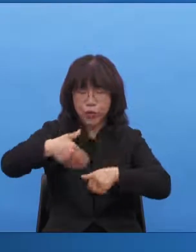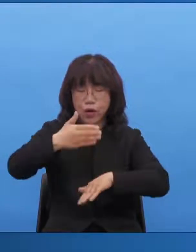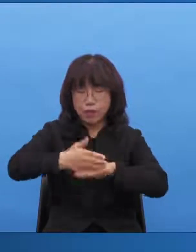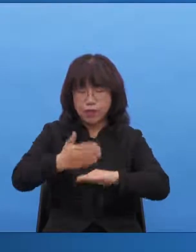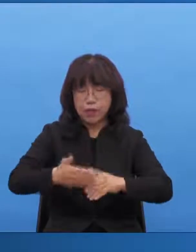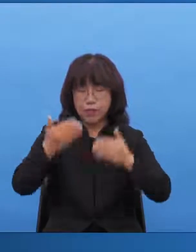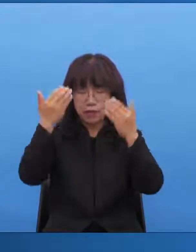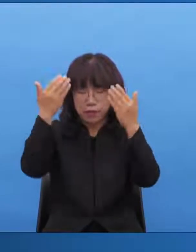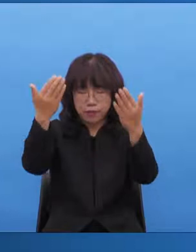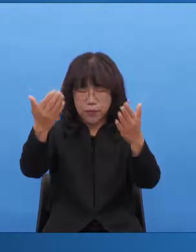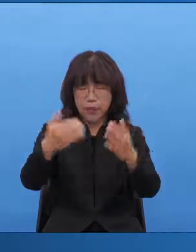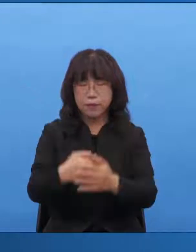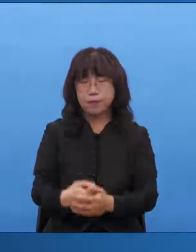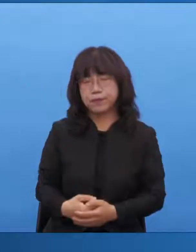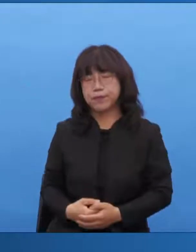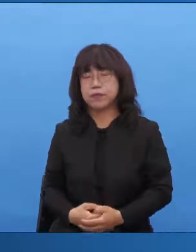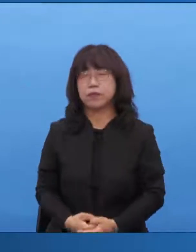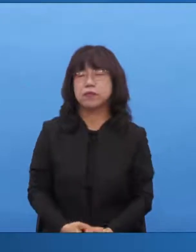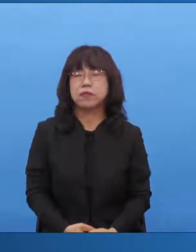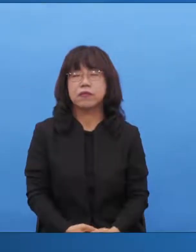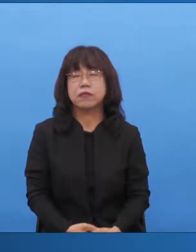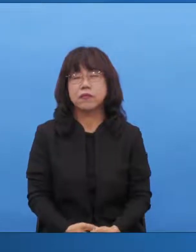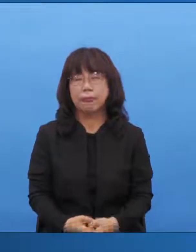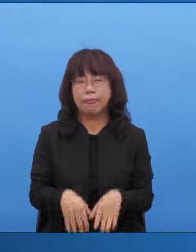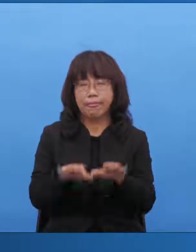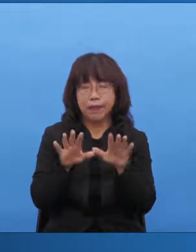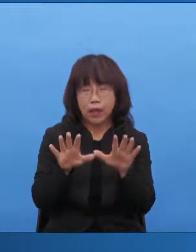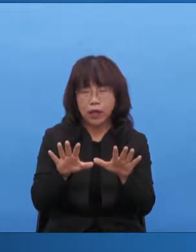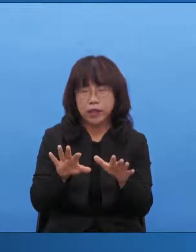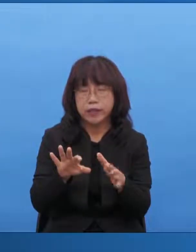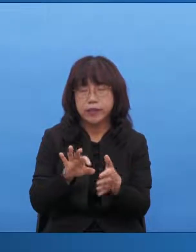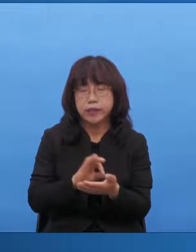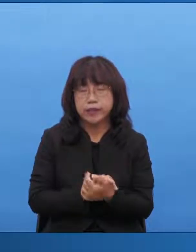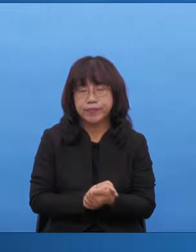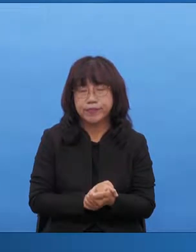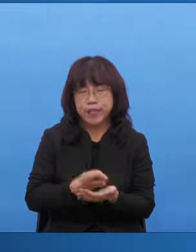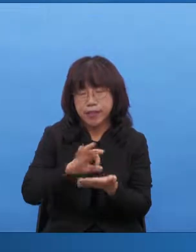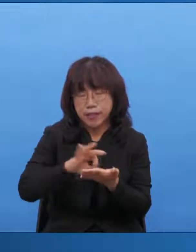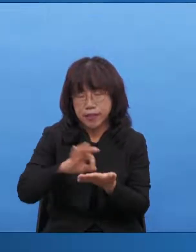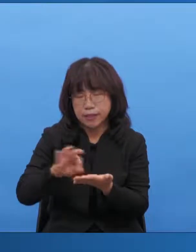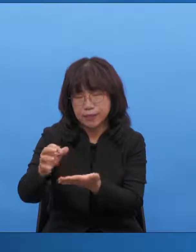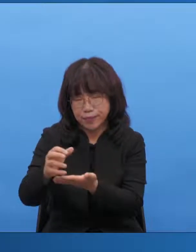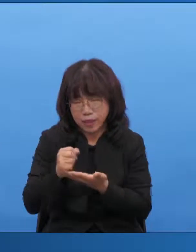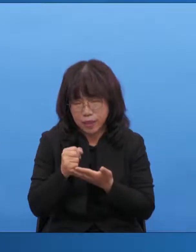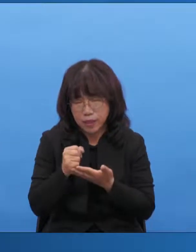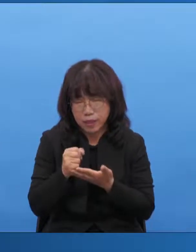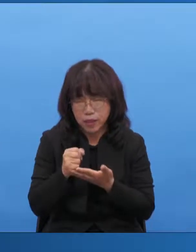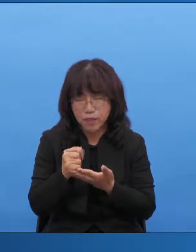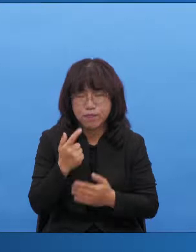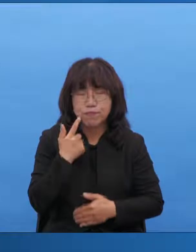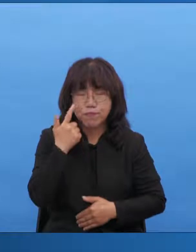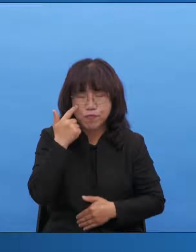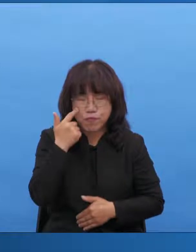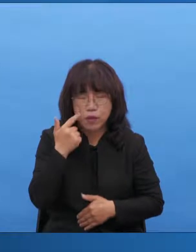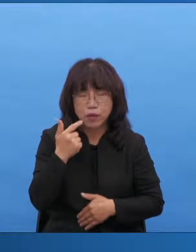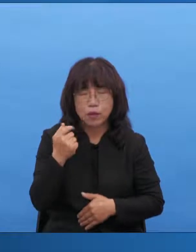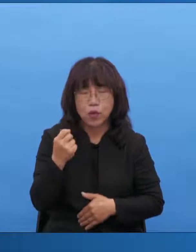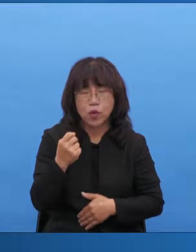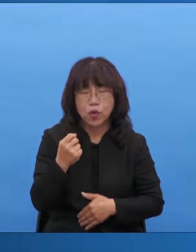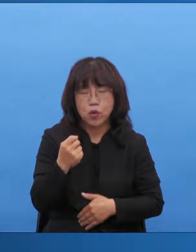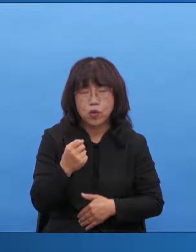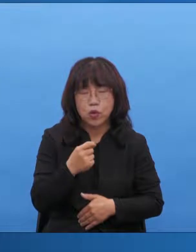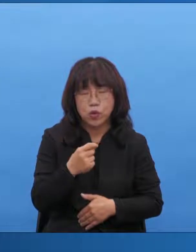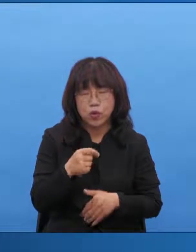works of raising this unbuckled gospel to region. 오늘 또 쓰임 받는 주의 종들이 마음과 중심을 담아서 렘넌트